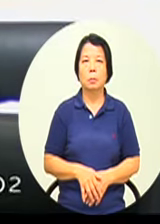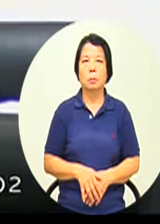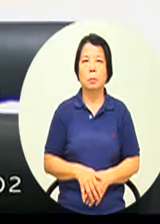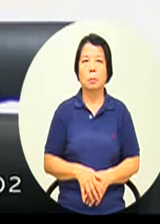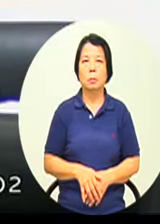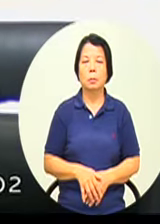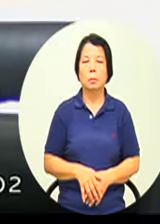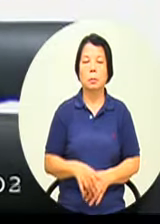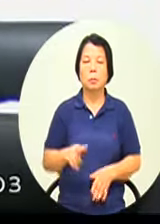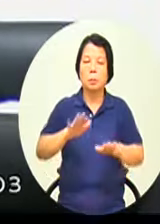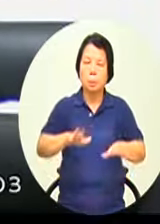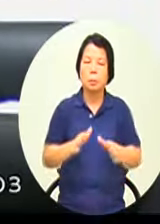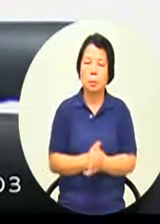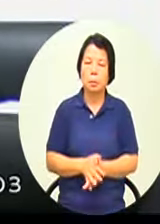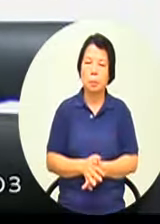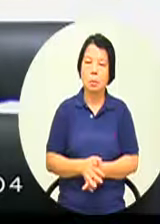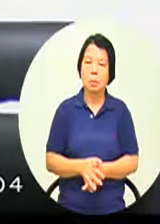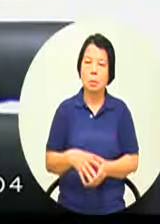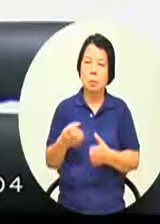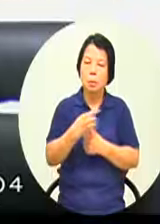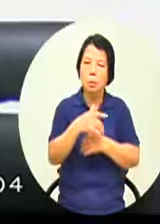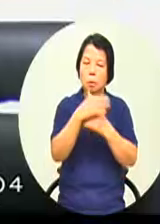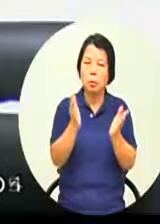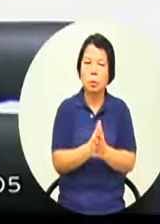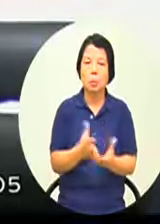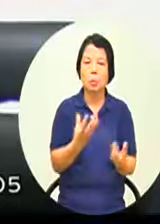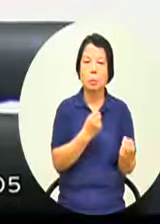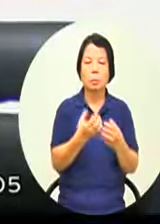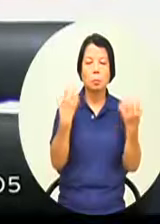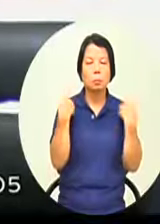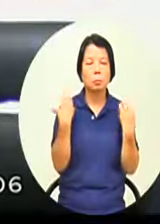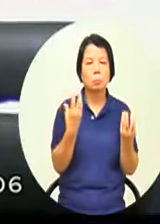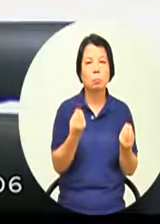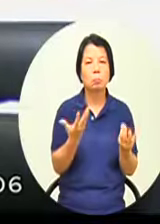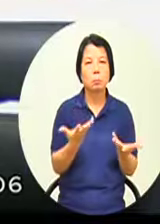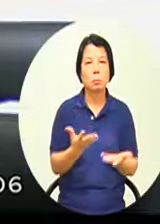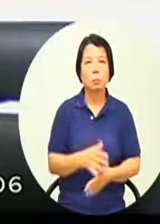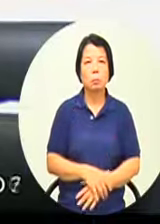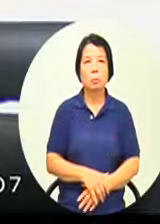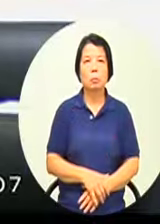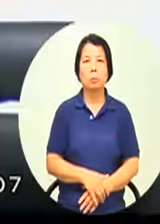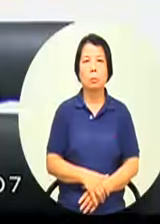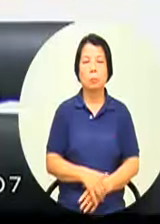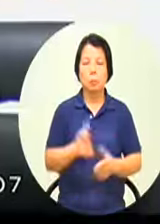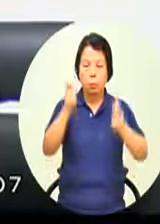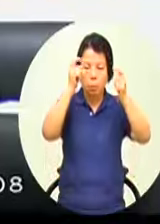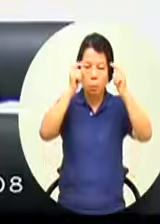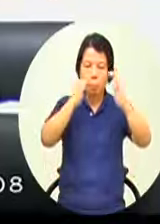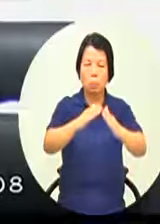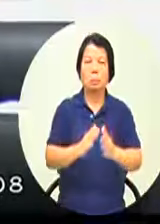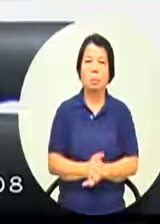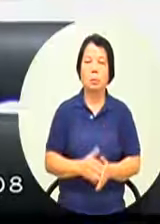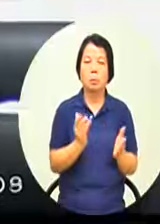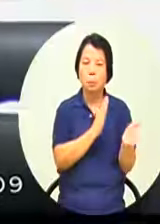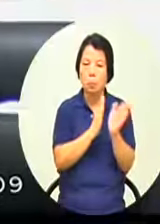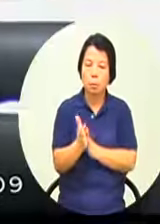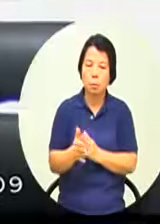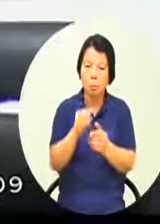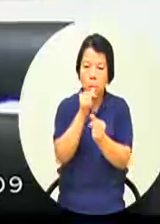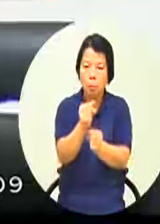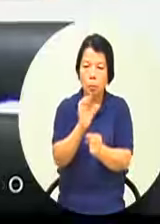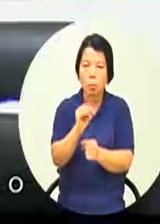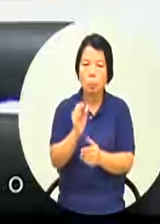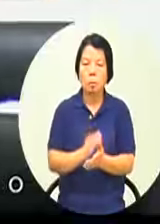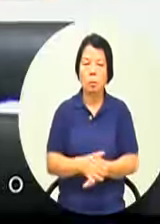你现在还要告诉我们说你没有任何的责任吗？我们高雄市准备好了没有？你们